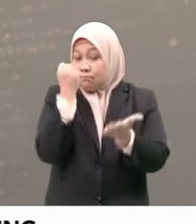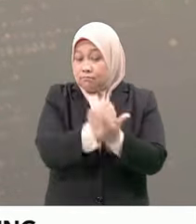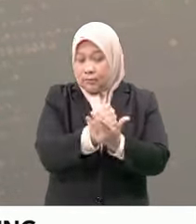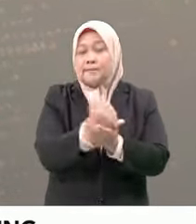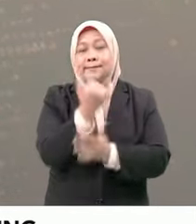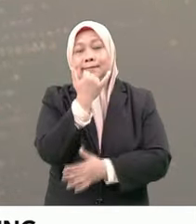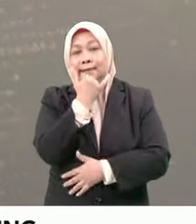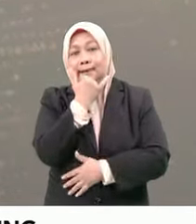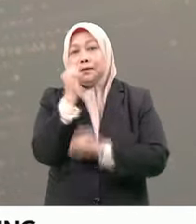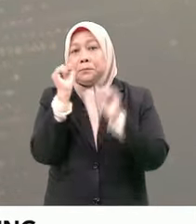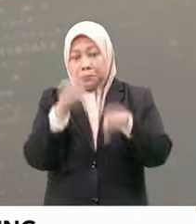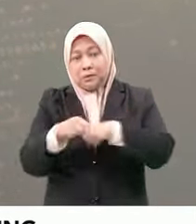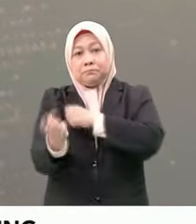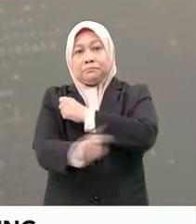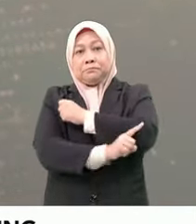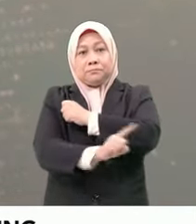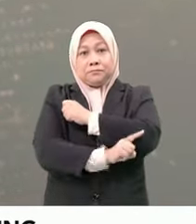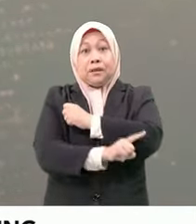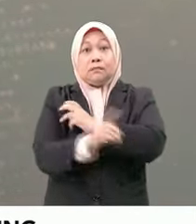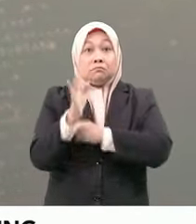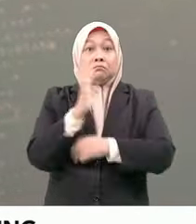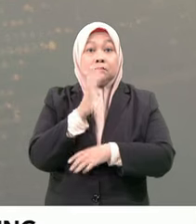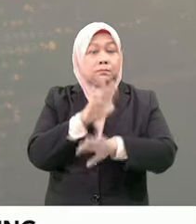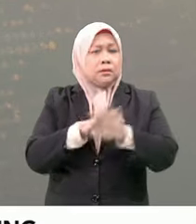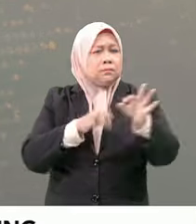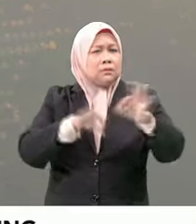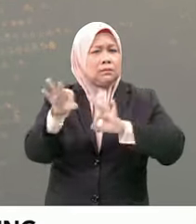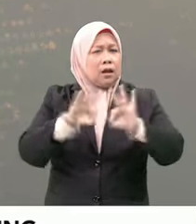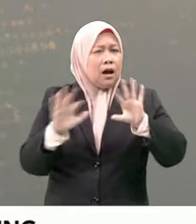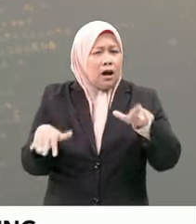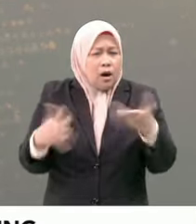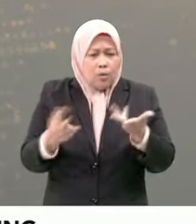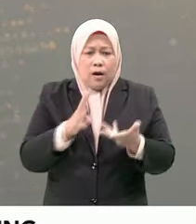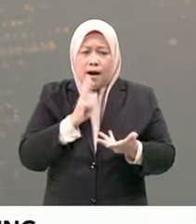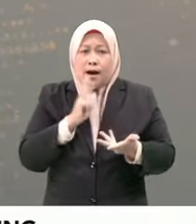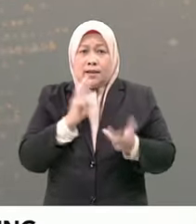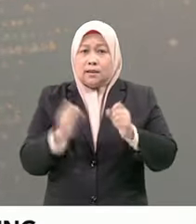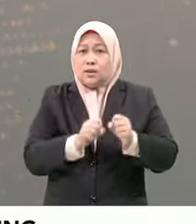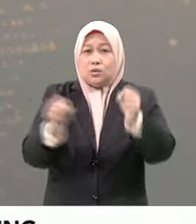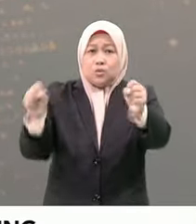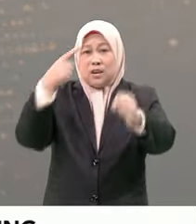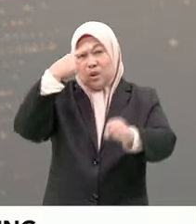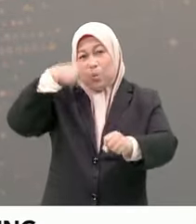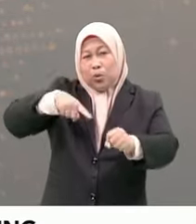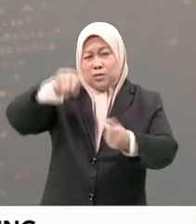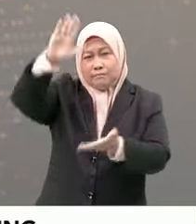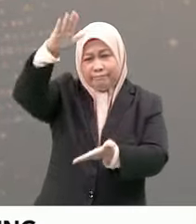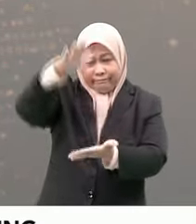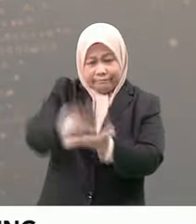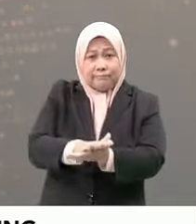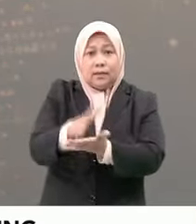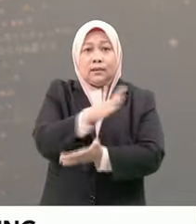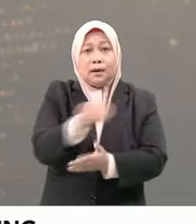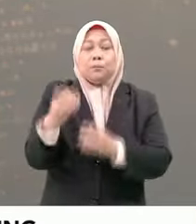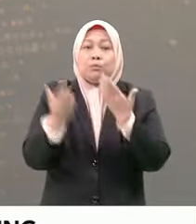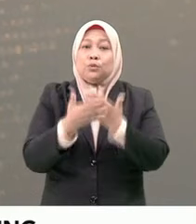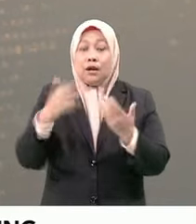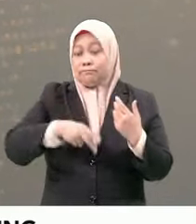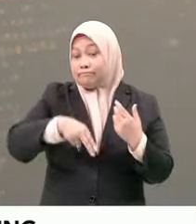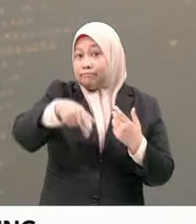salah dan boleh didakwa Beliau berkata demikian ketika diminta mengulas keadaan air di sungai golok yang semakin cetk dan mudah